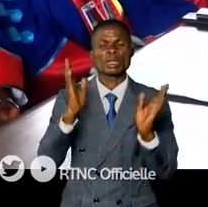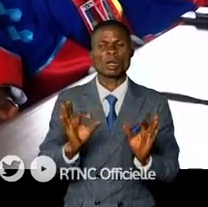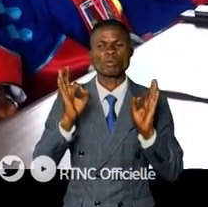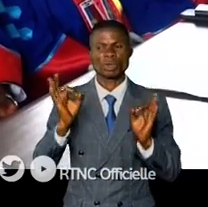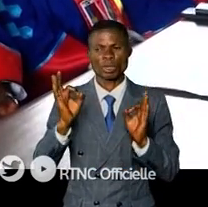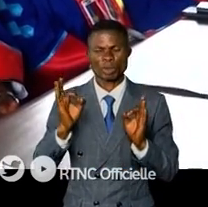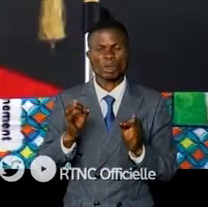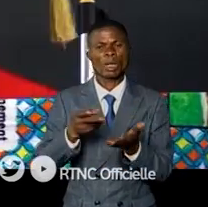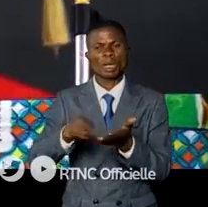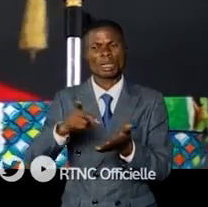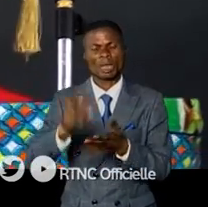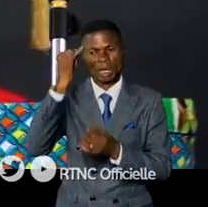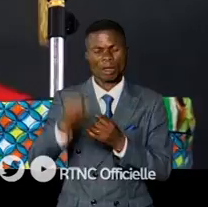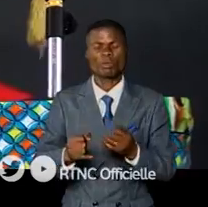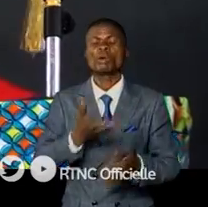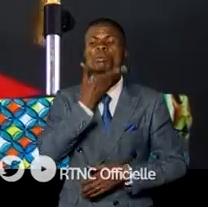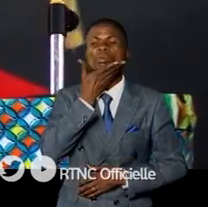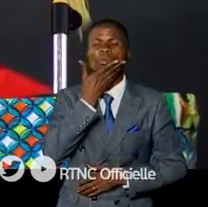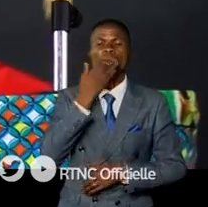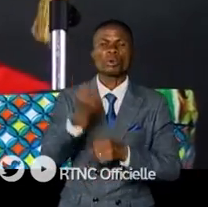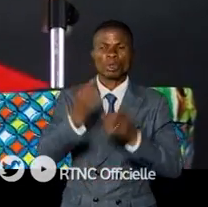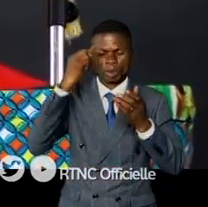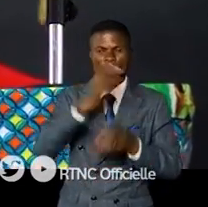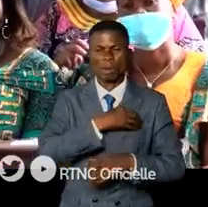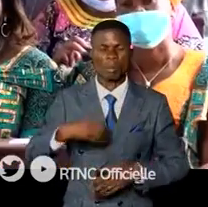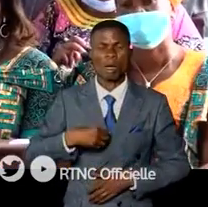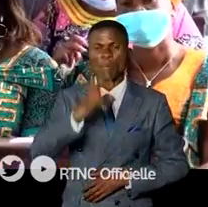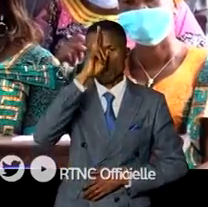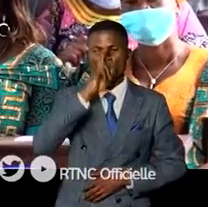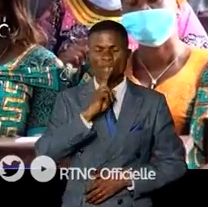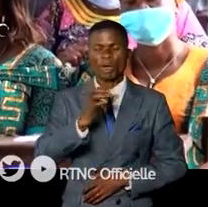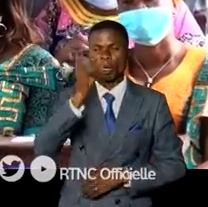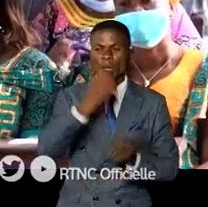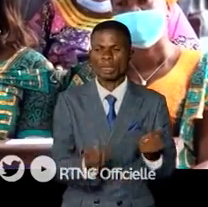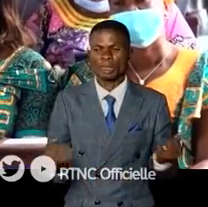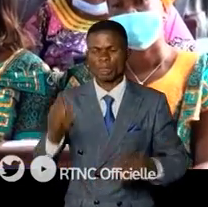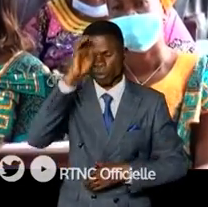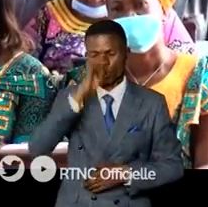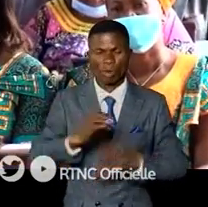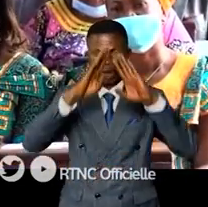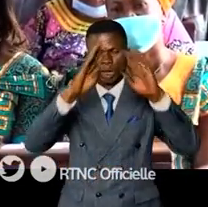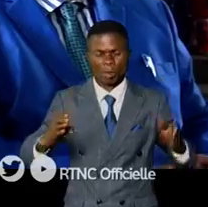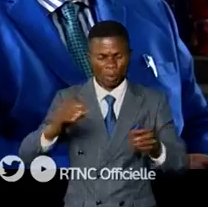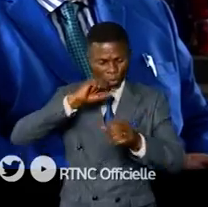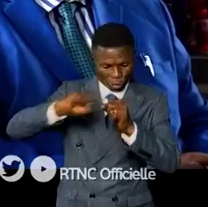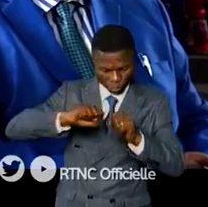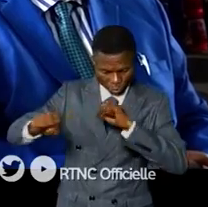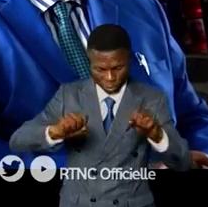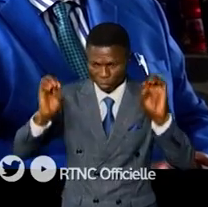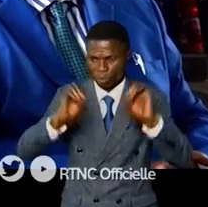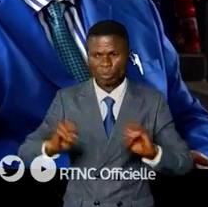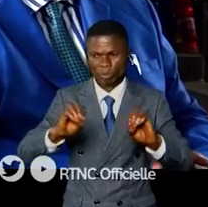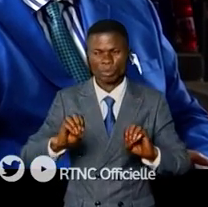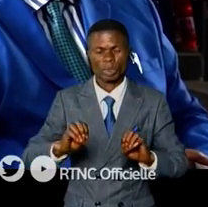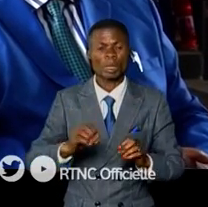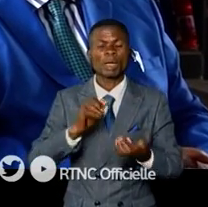décompte final, la rente de survie des veuves et des orphelins, ainsi que le manque de laboratoires et de subsides. Ces